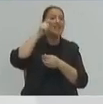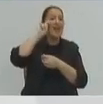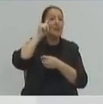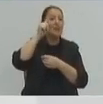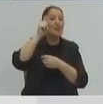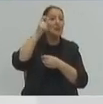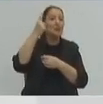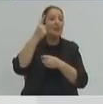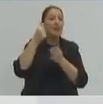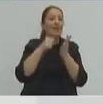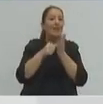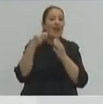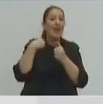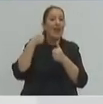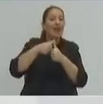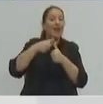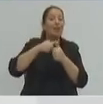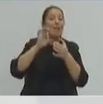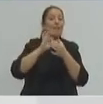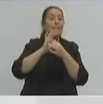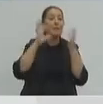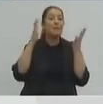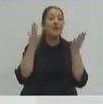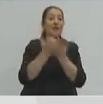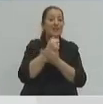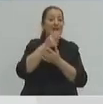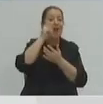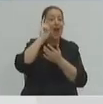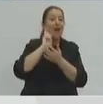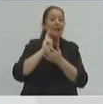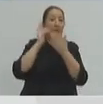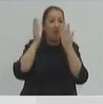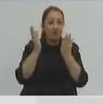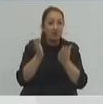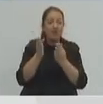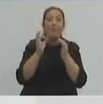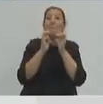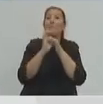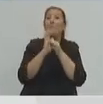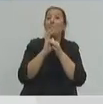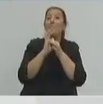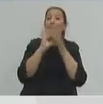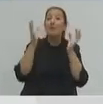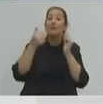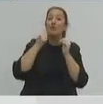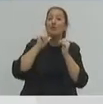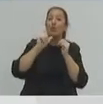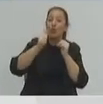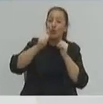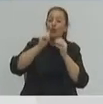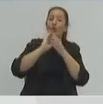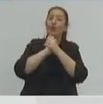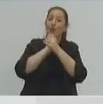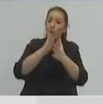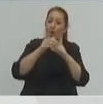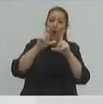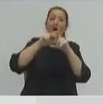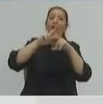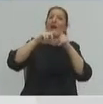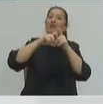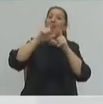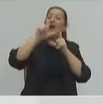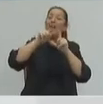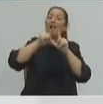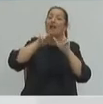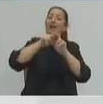tarihinde yeniden bağımsızlığını kazanan Azerbaycan'ın bağımsızlık gününü kutluyor. Dağlık Karabağ'daki